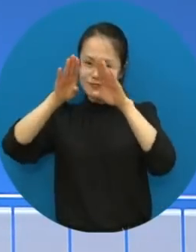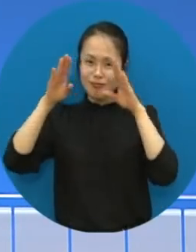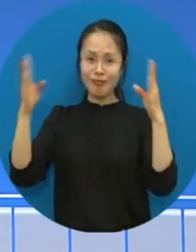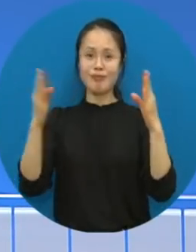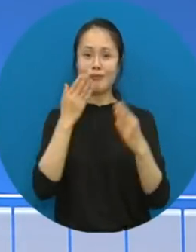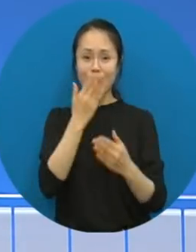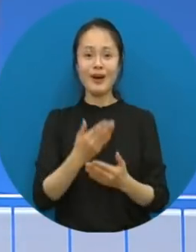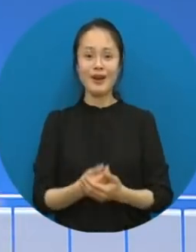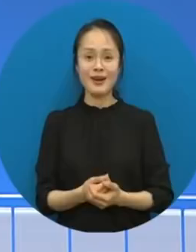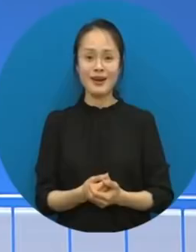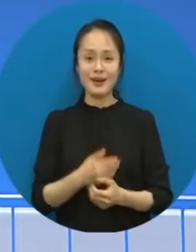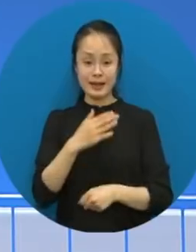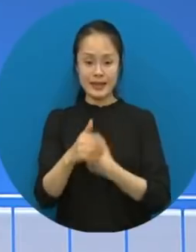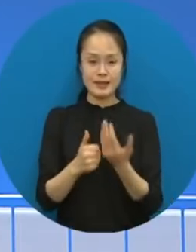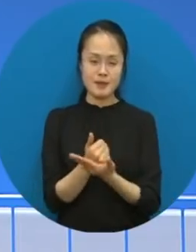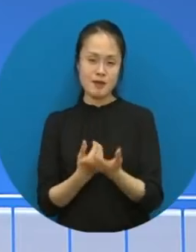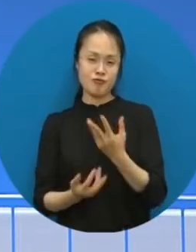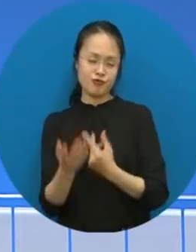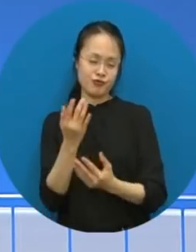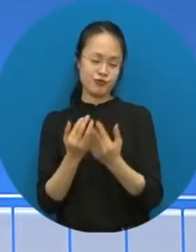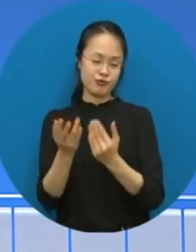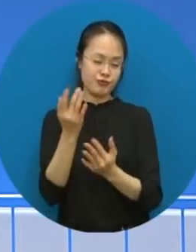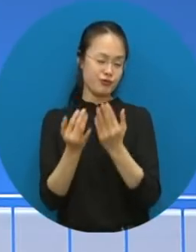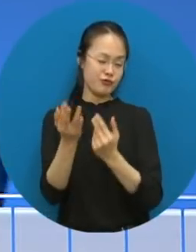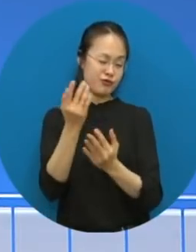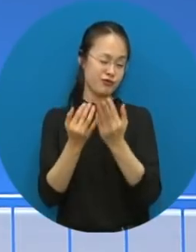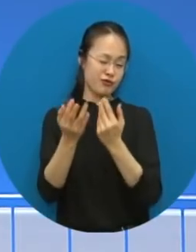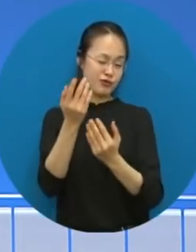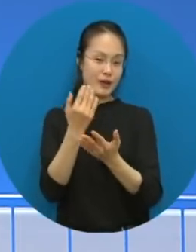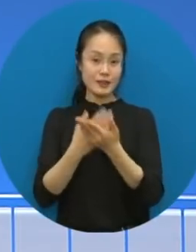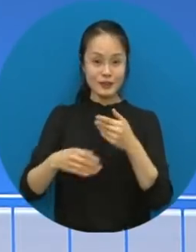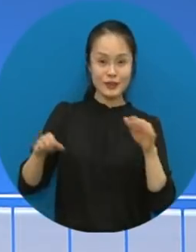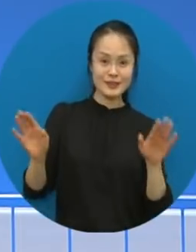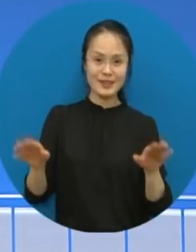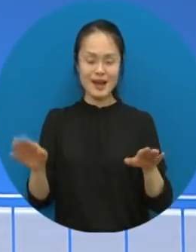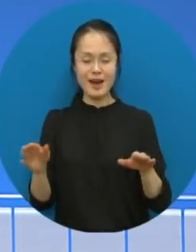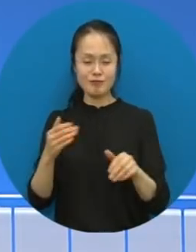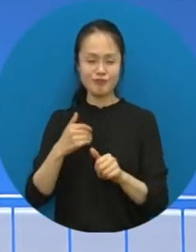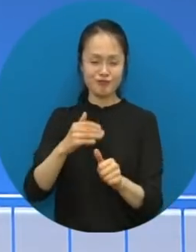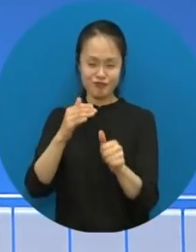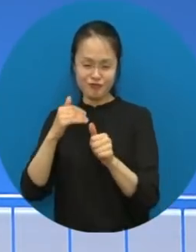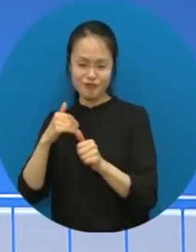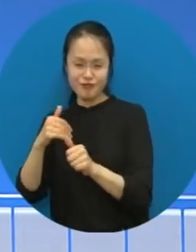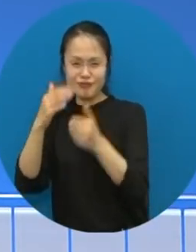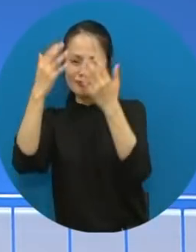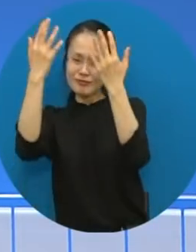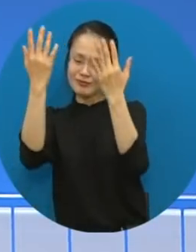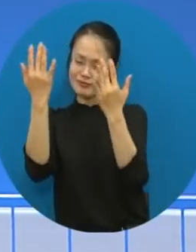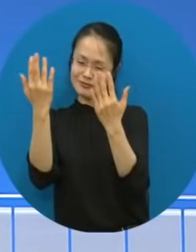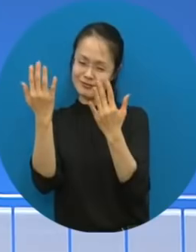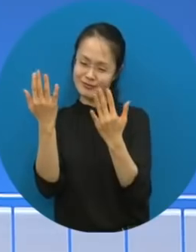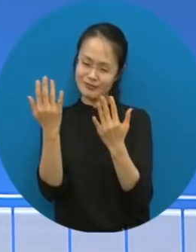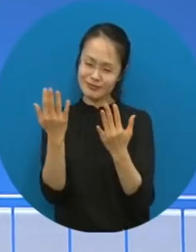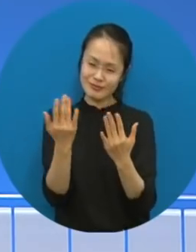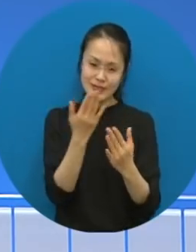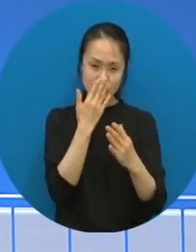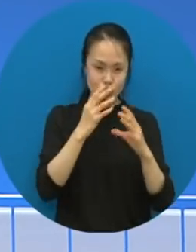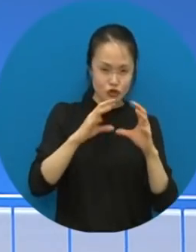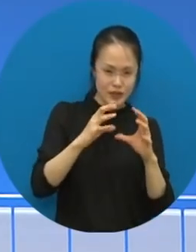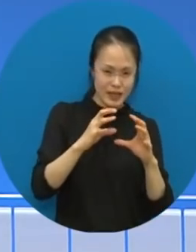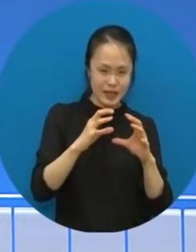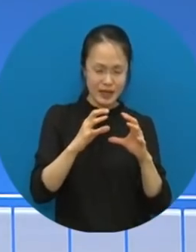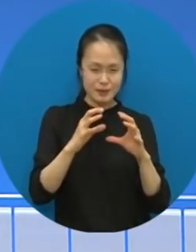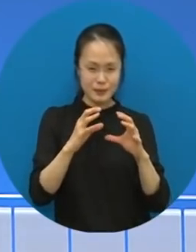하나님의 불꽃들이 타오르게 하시되 천사들을 바람으로 동원하사 예루살렘부터 유대 사마리아